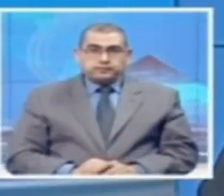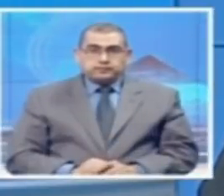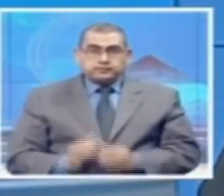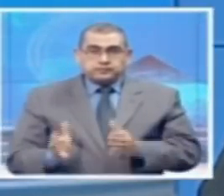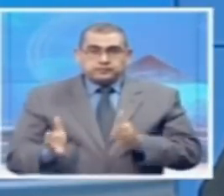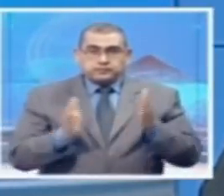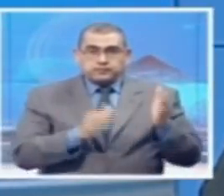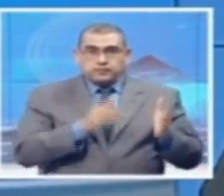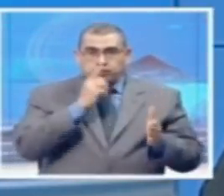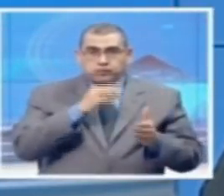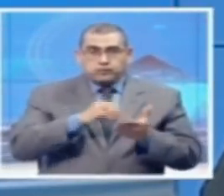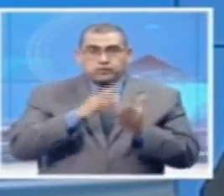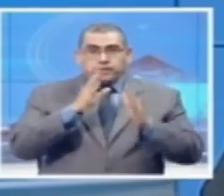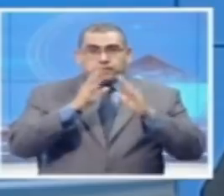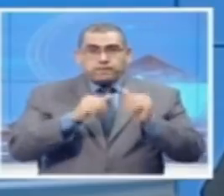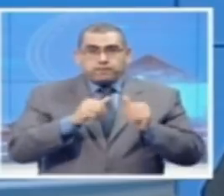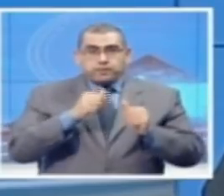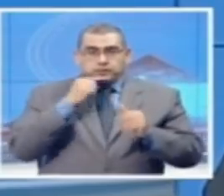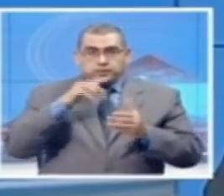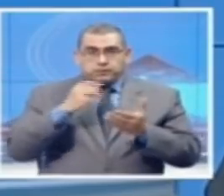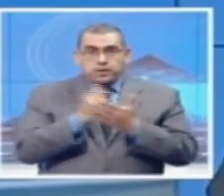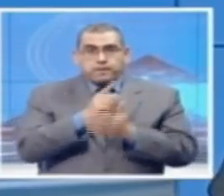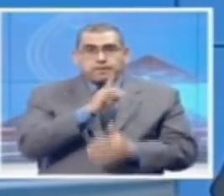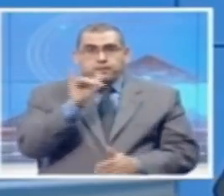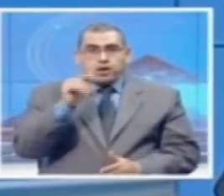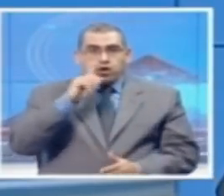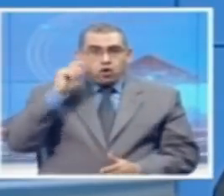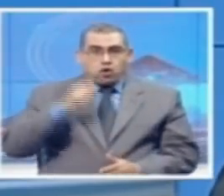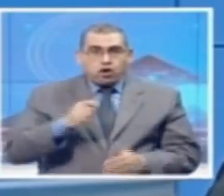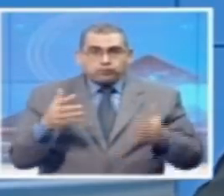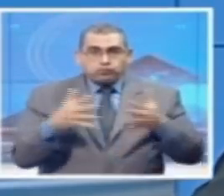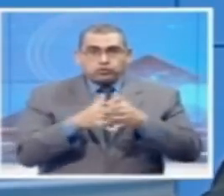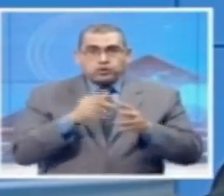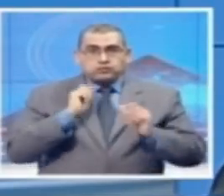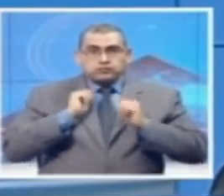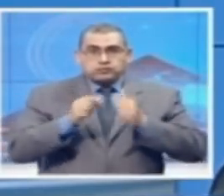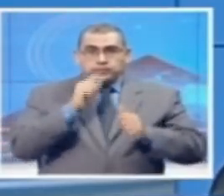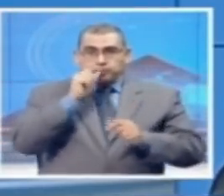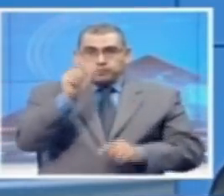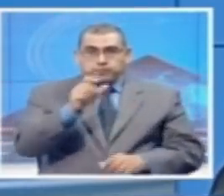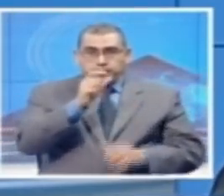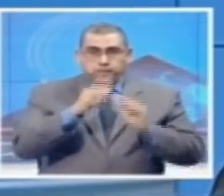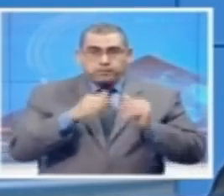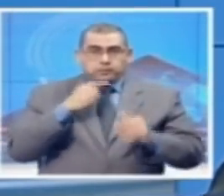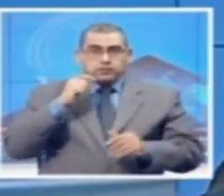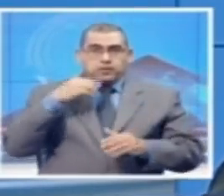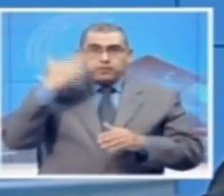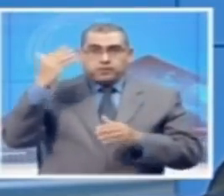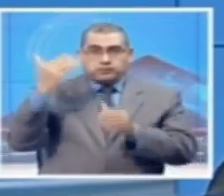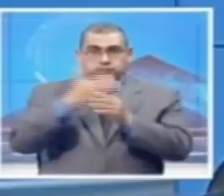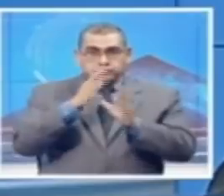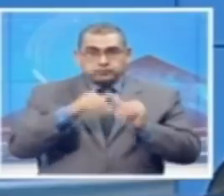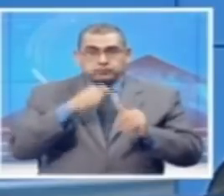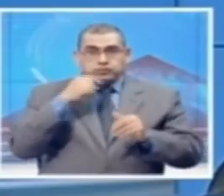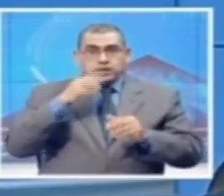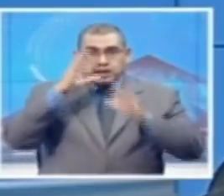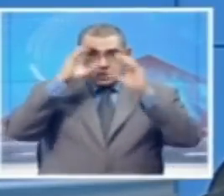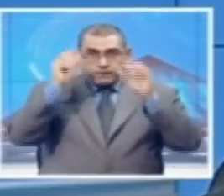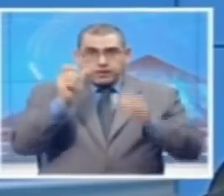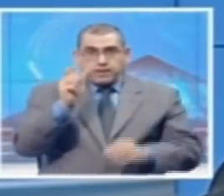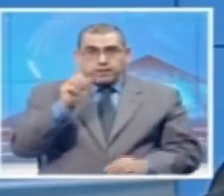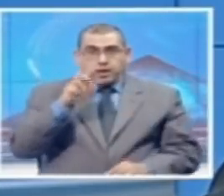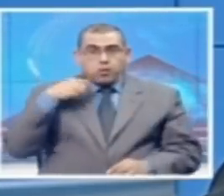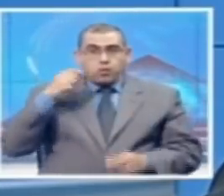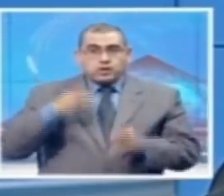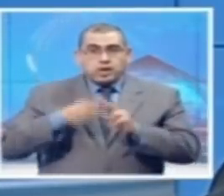في إطار مبادرة مصرية بمئة رجل وبمشاركة حضور سيدات مصريات من الخارج، قامت السفيرة نبيلة